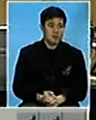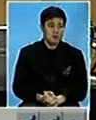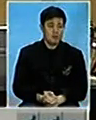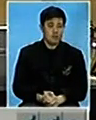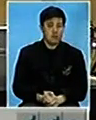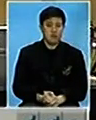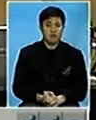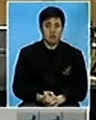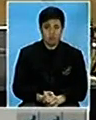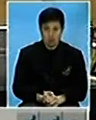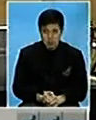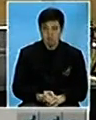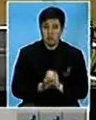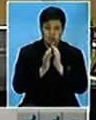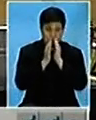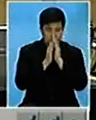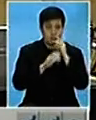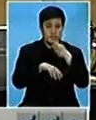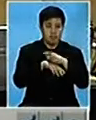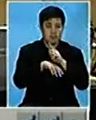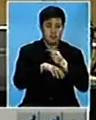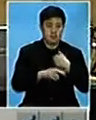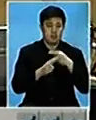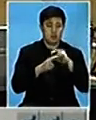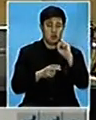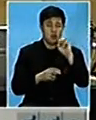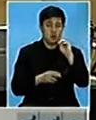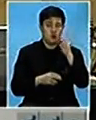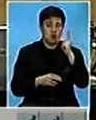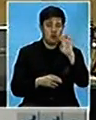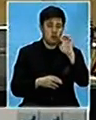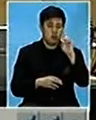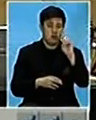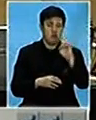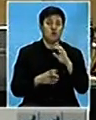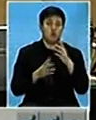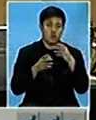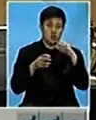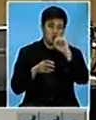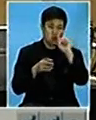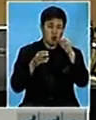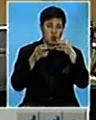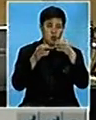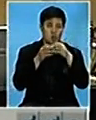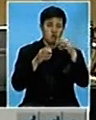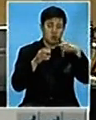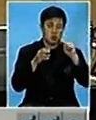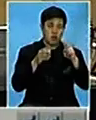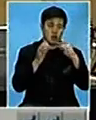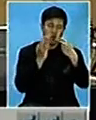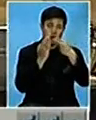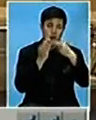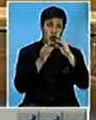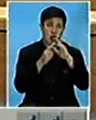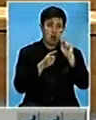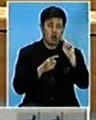ครับกับเรียนท่านประธานที่เคารพครับผมสมคิดบานิสงสมาชิกสภาผู้แทนราษฎรพรรคเพื่อไทยหนองคายเขต2นะครับผมจะใ